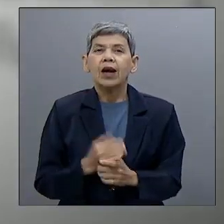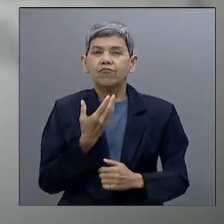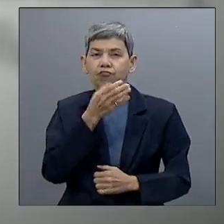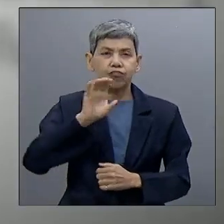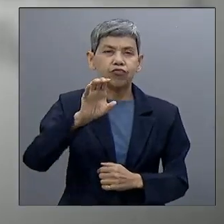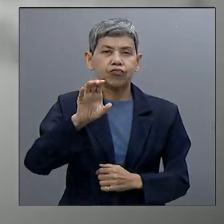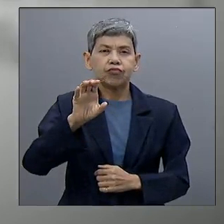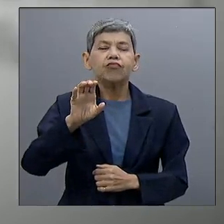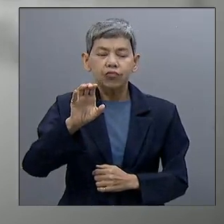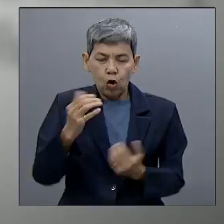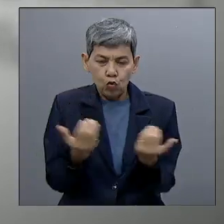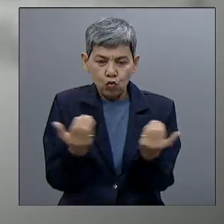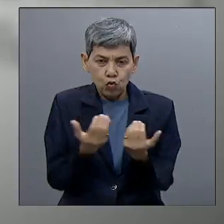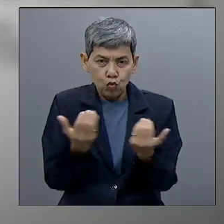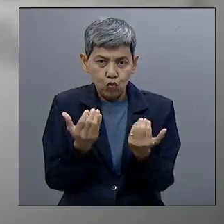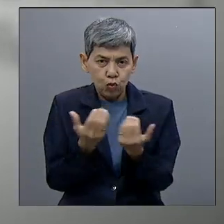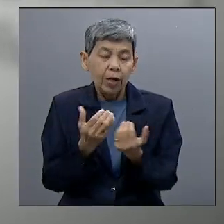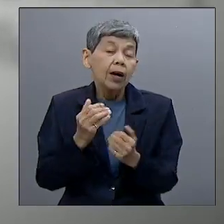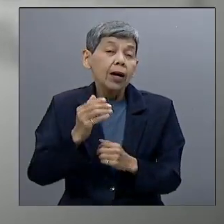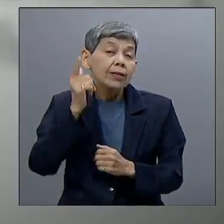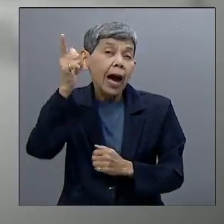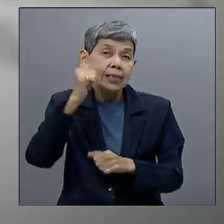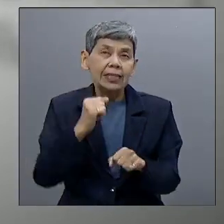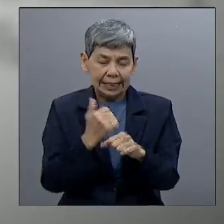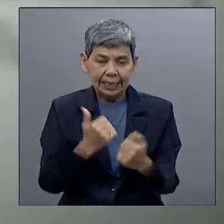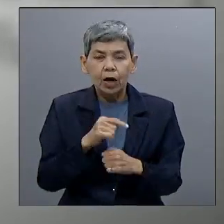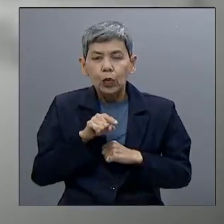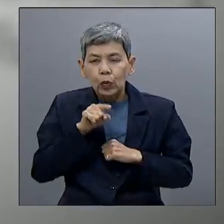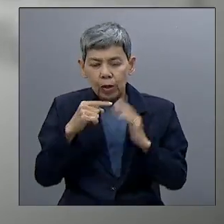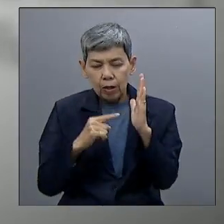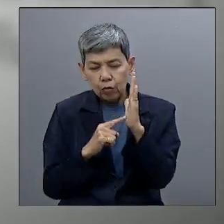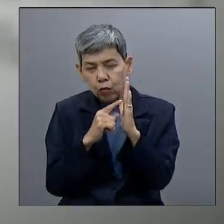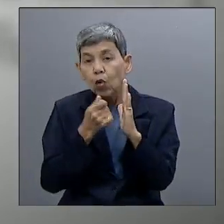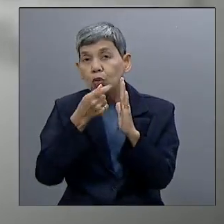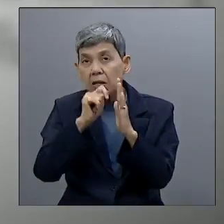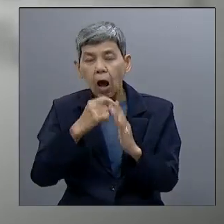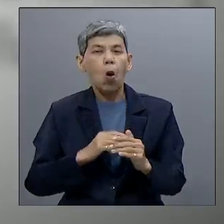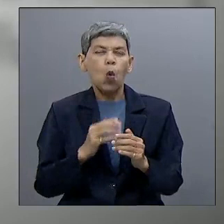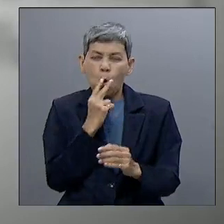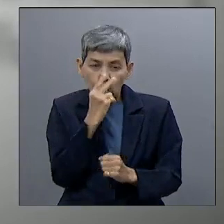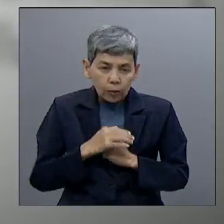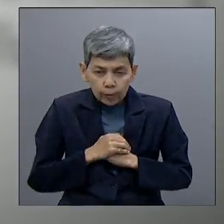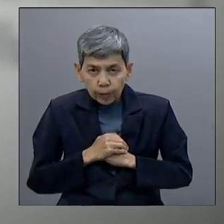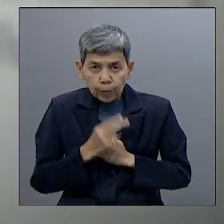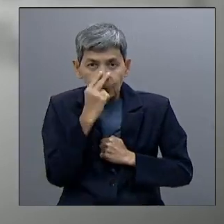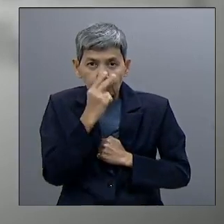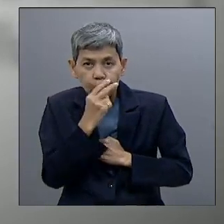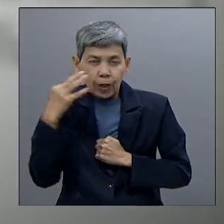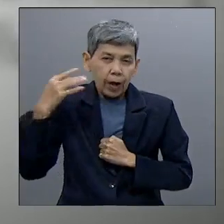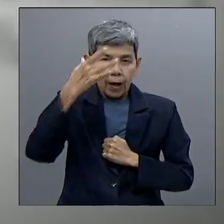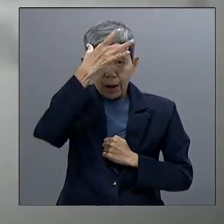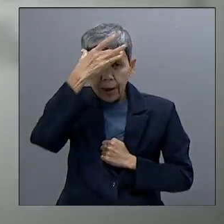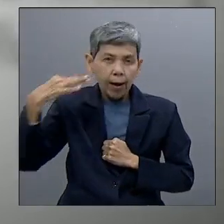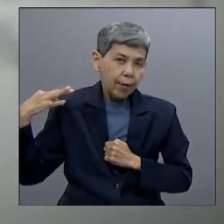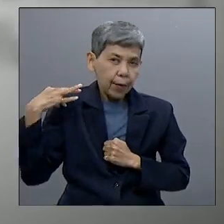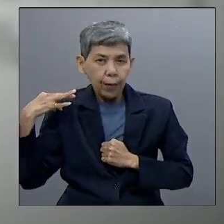ของคุณแพทองธารชินวัตรค่ะเธอบอกว่ากำลังนั่งรถไปที่อุตรดิตถ์แต่ก็ต้องเชียร์คุณแอนโทเนียไปด้วยทำให้นายกรั